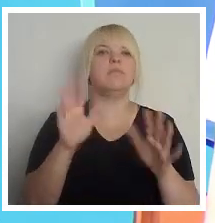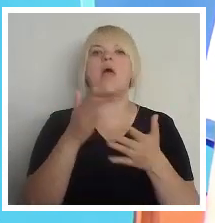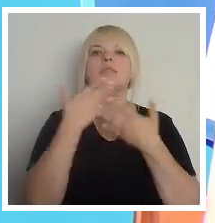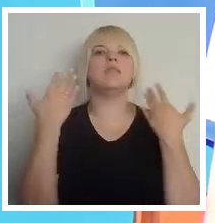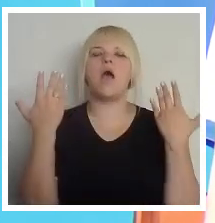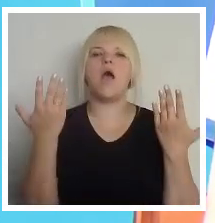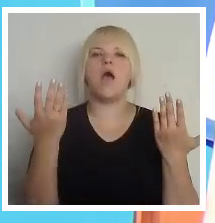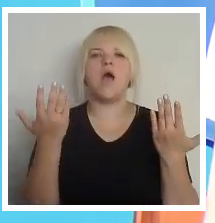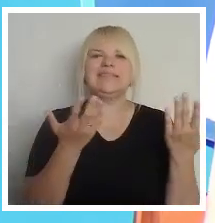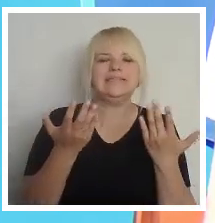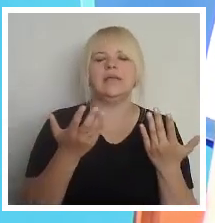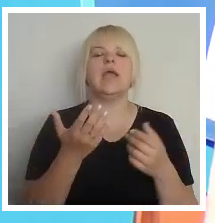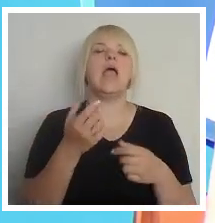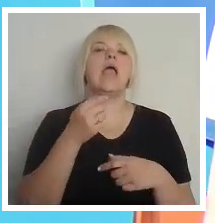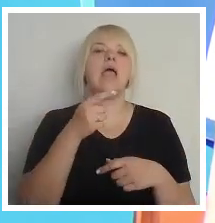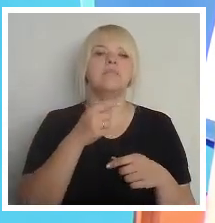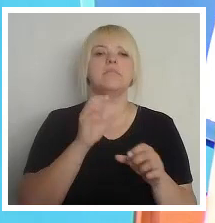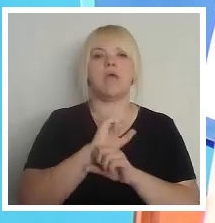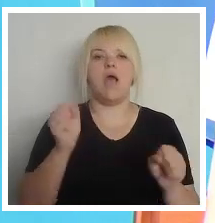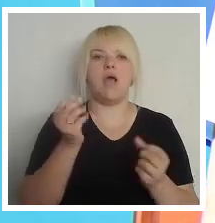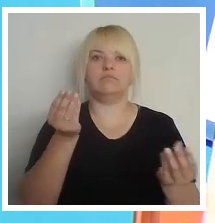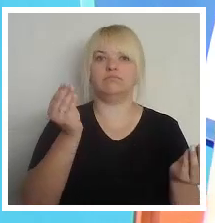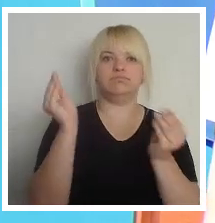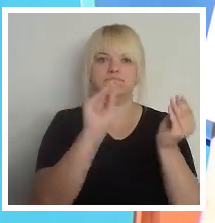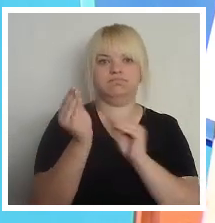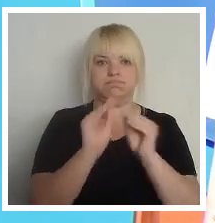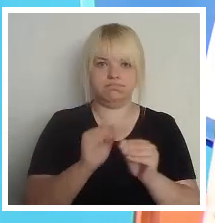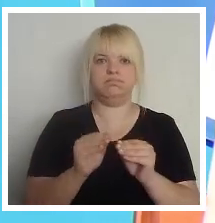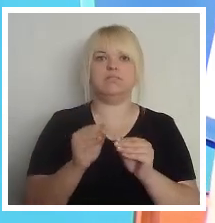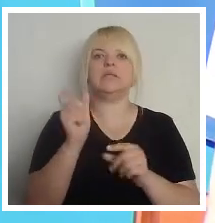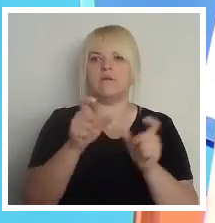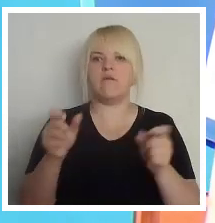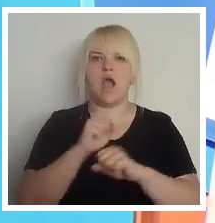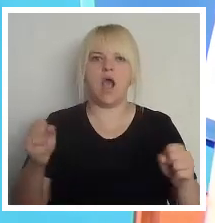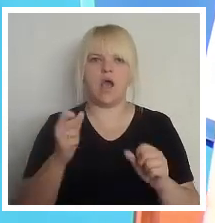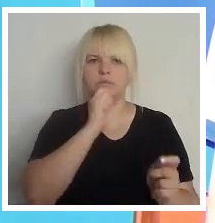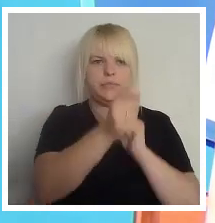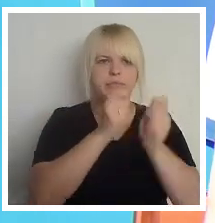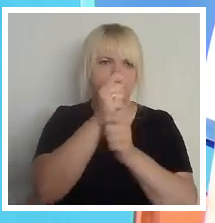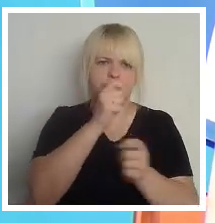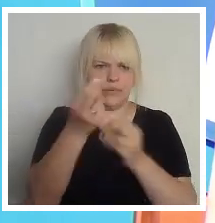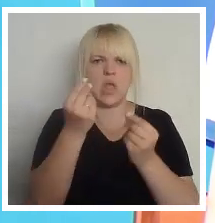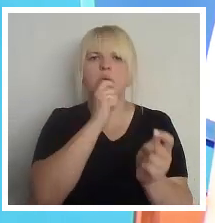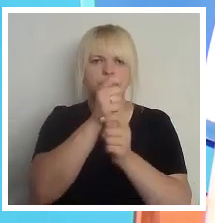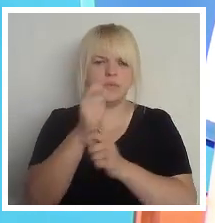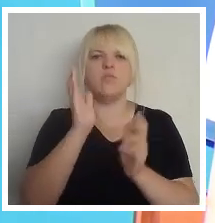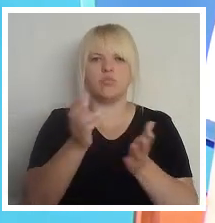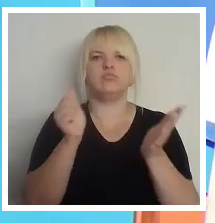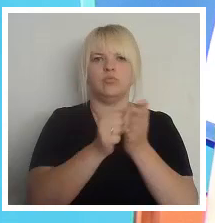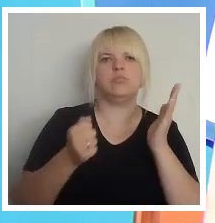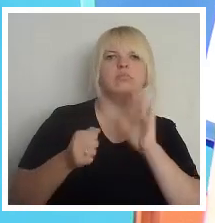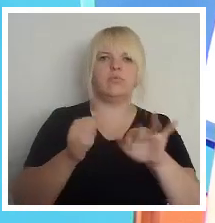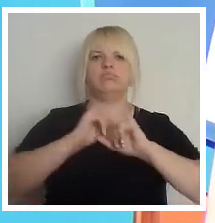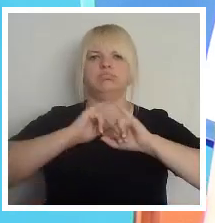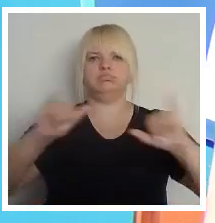arī izdarīt. Mēs uztaisījām Kickstarteru un cilvēki ļoti ātri saziedoja naudu, lai šis saturs tiktu nopublicēts un viņi varētu izplatīt